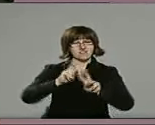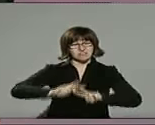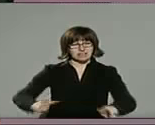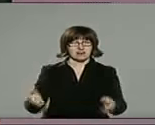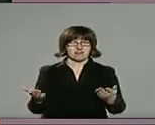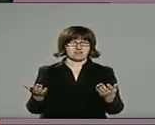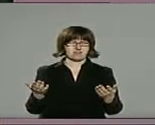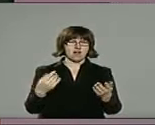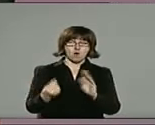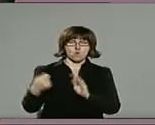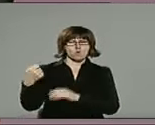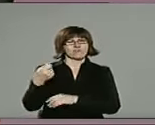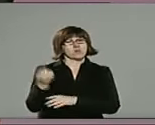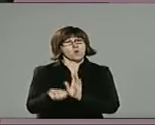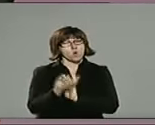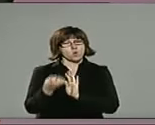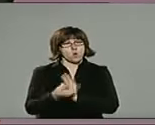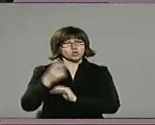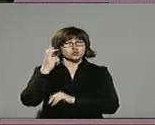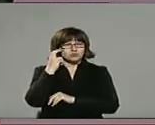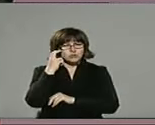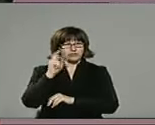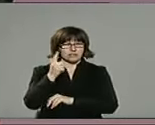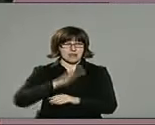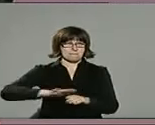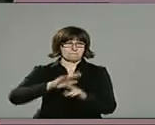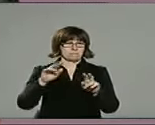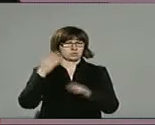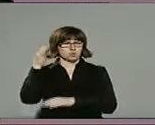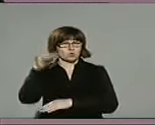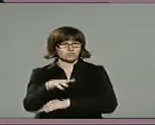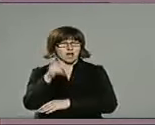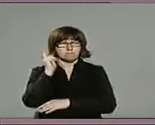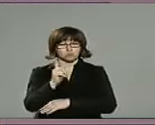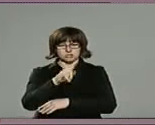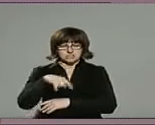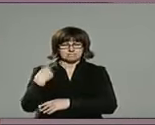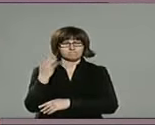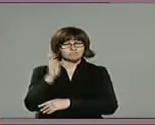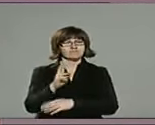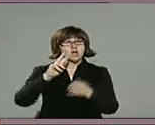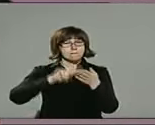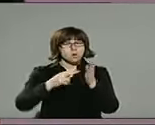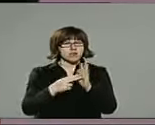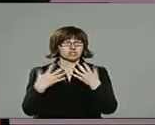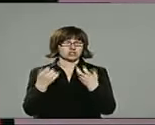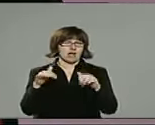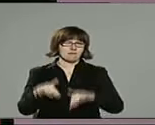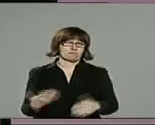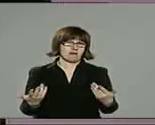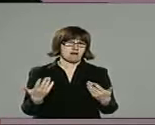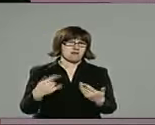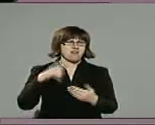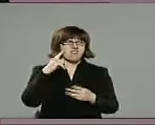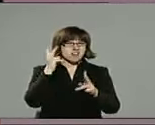friedlicheren und ökologisch vernünftigeren Leben und einer Zukunft hat, der muss bei uns wieder seine politische Heimat finden. Erinnern